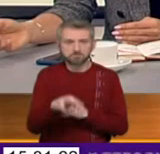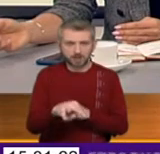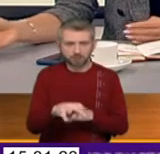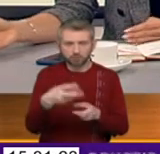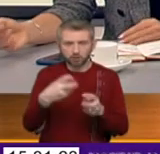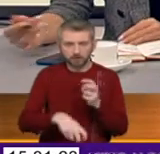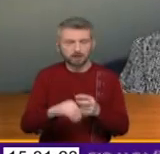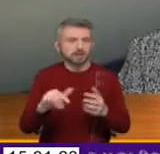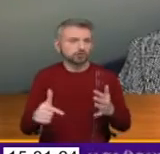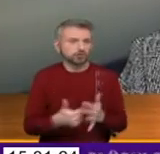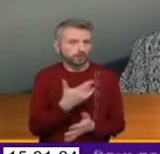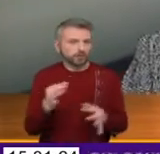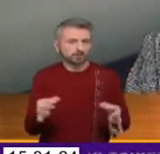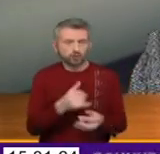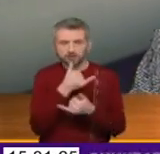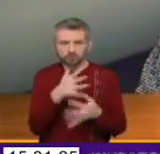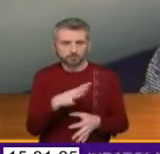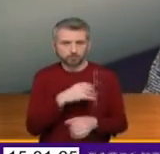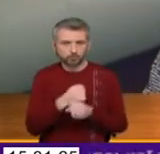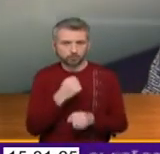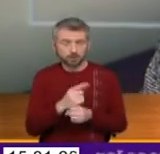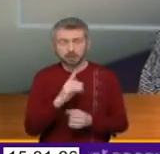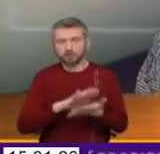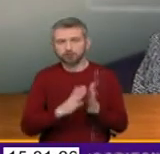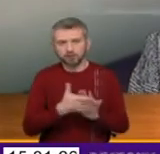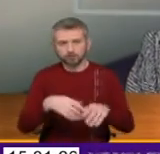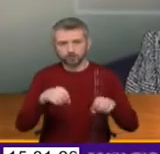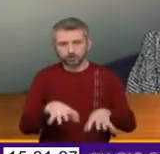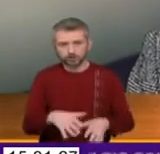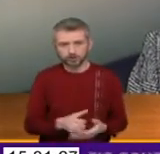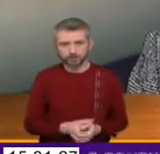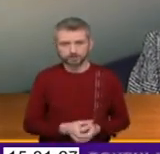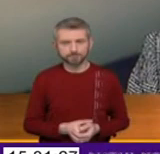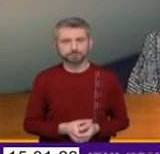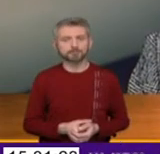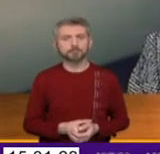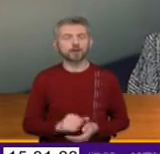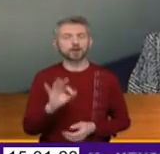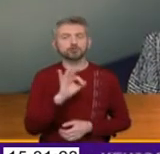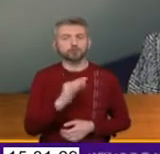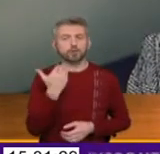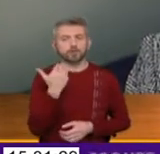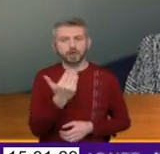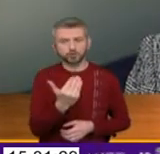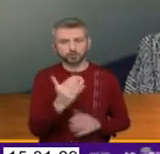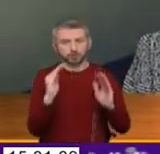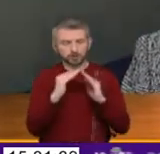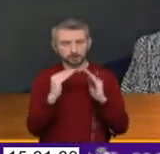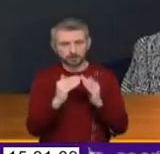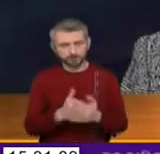знову нічого не можна було зробити, але ситуацію вирішили. Щодо вашого безпосередньо